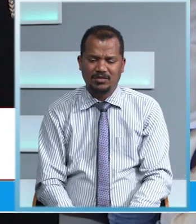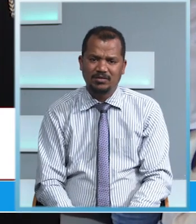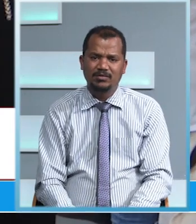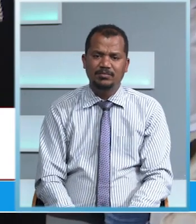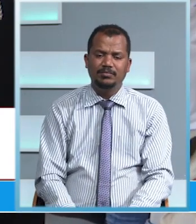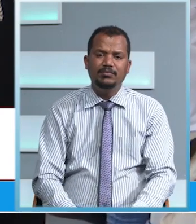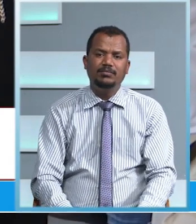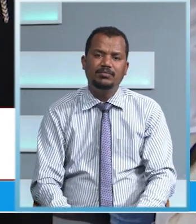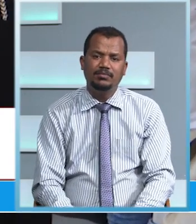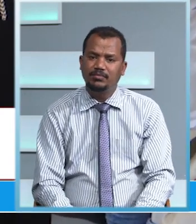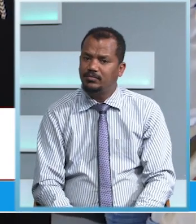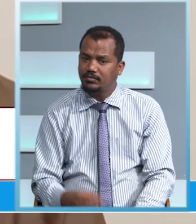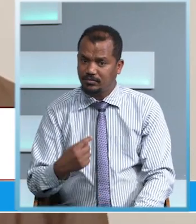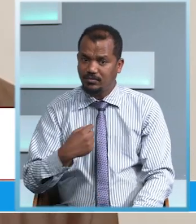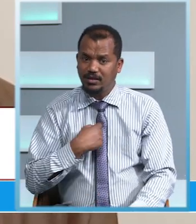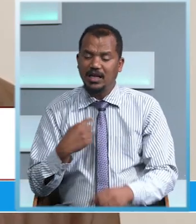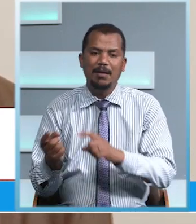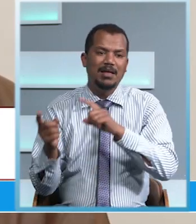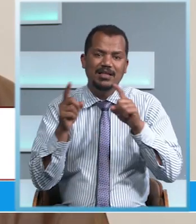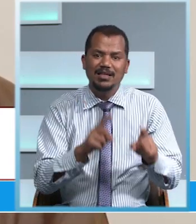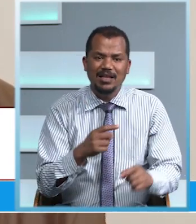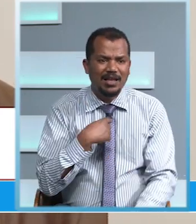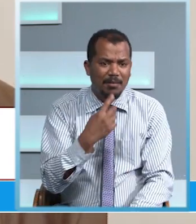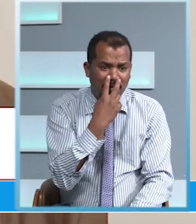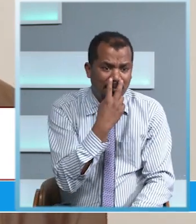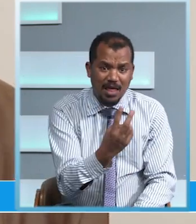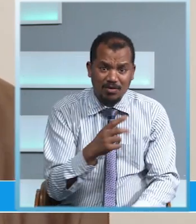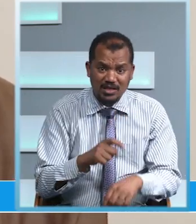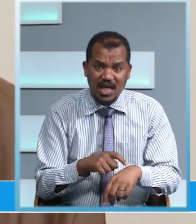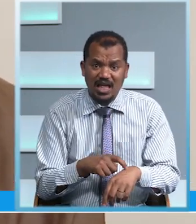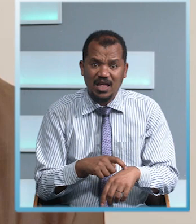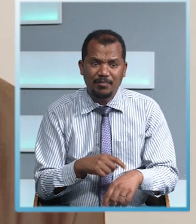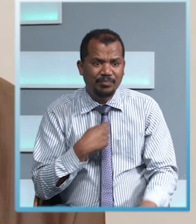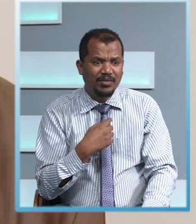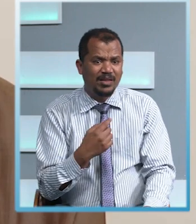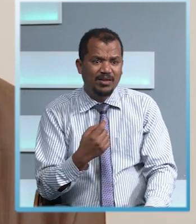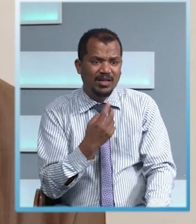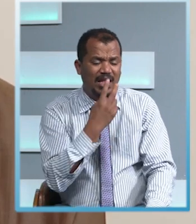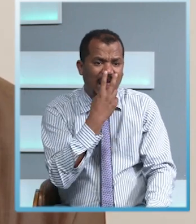እኔ መጥቼ በማይ ጊዜ